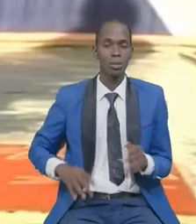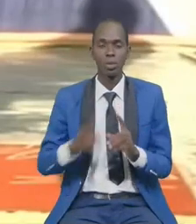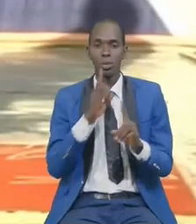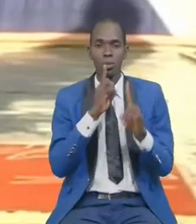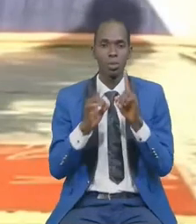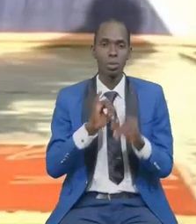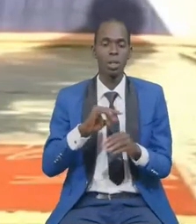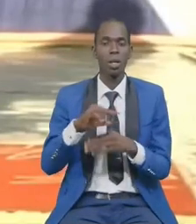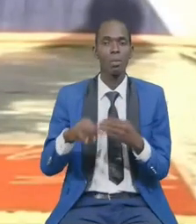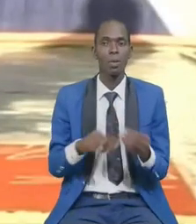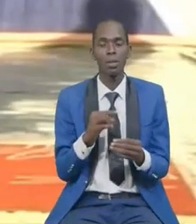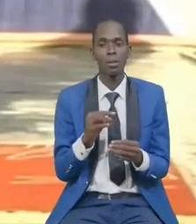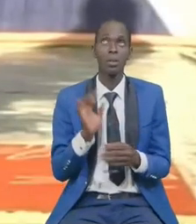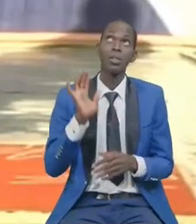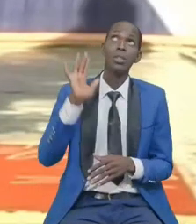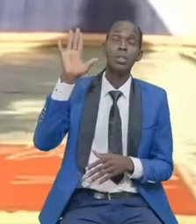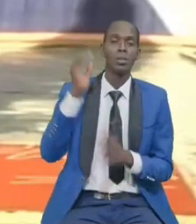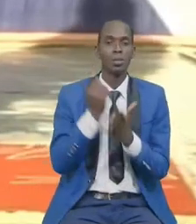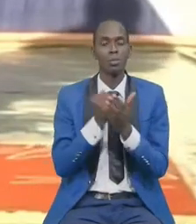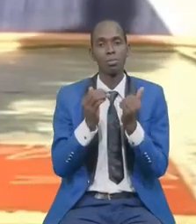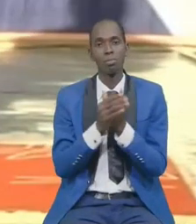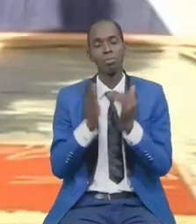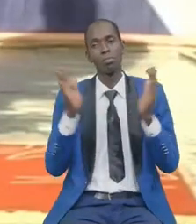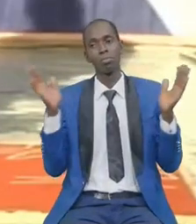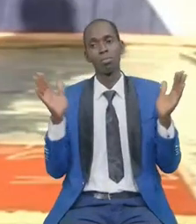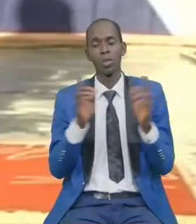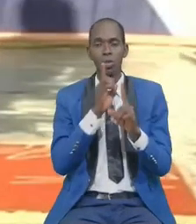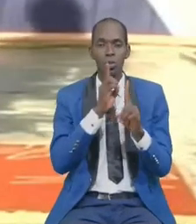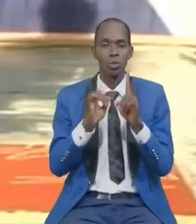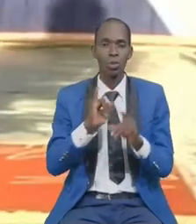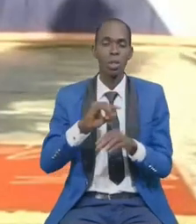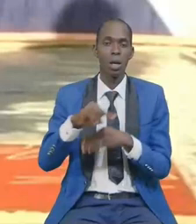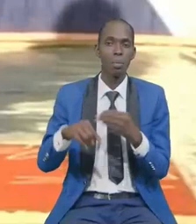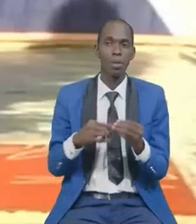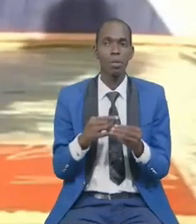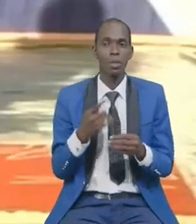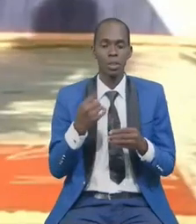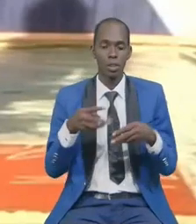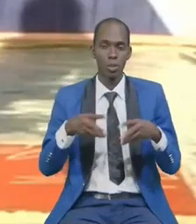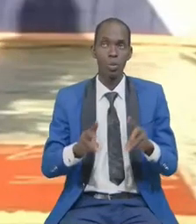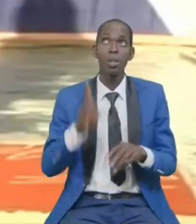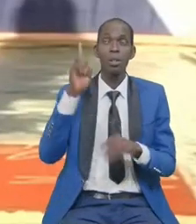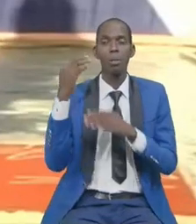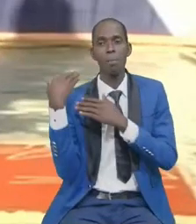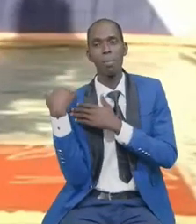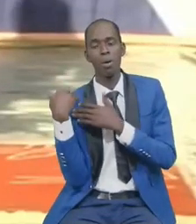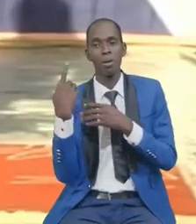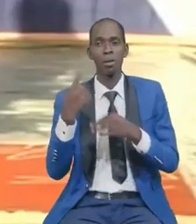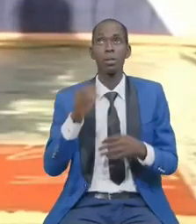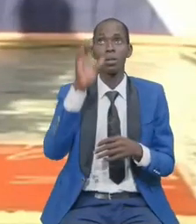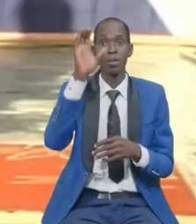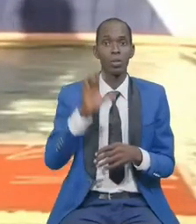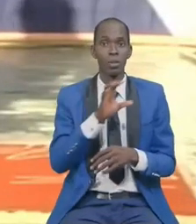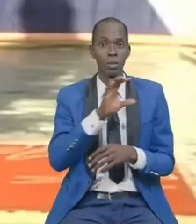parlant de sa crucifixion, parlant de la main dont il a porté la croix,